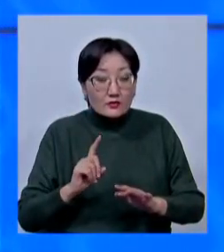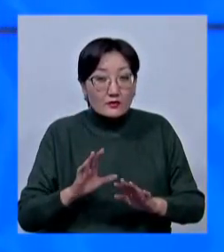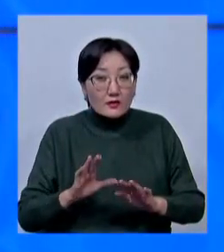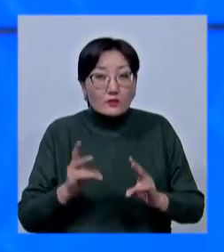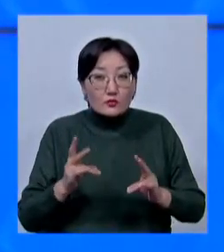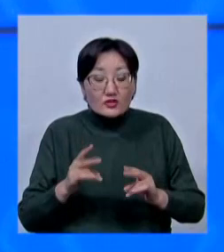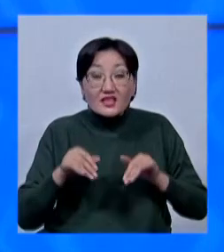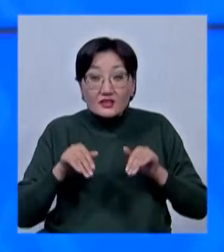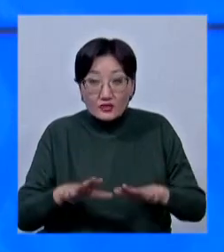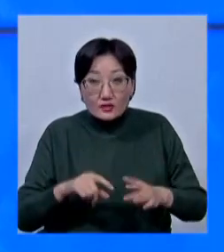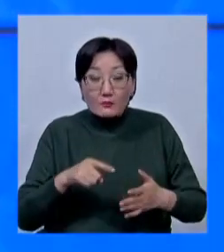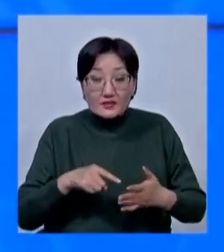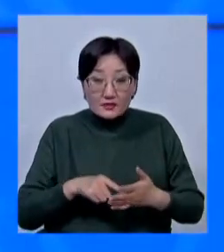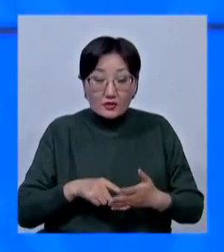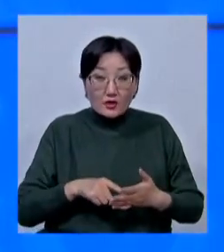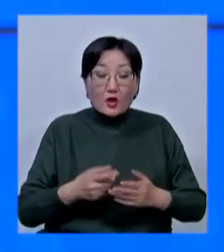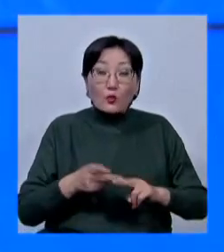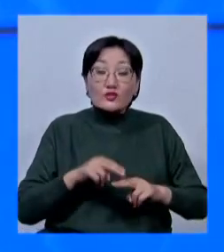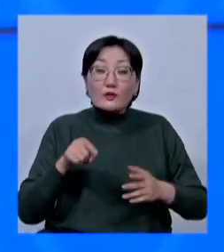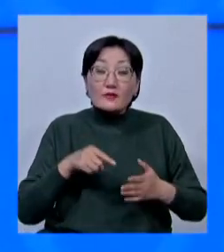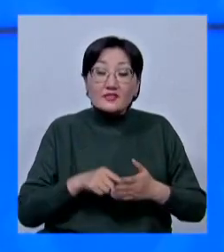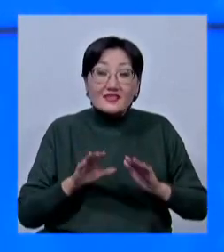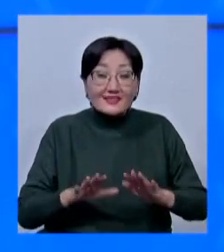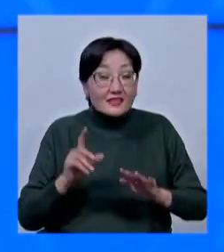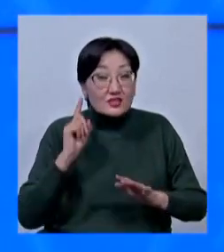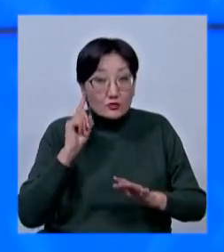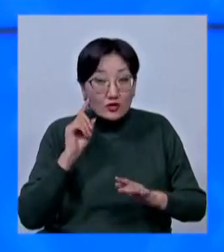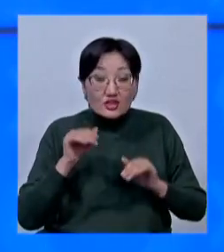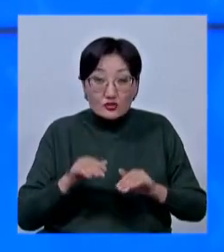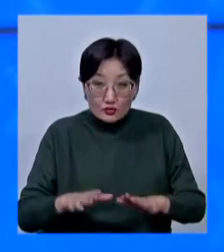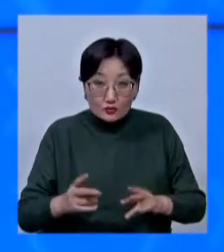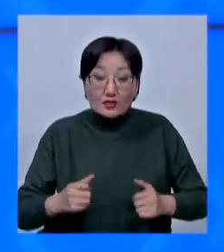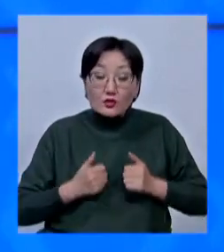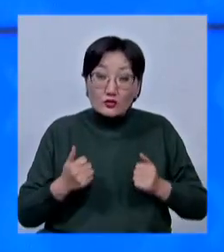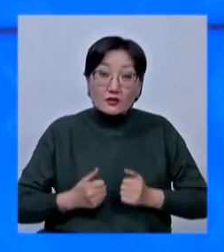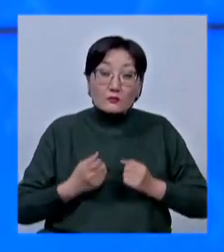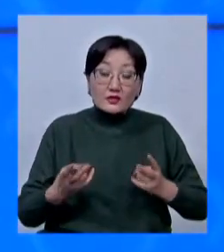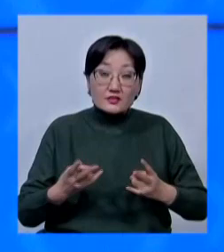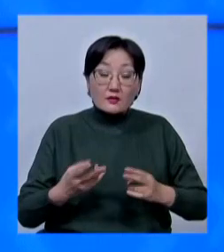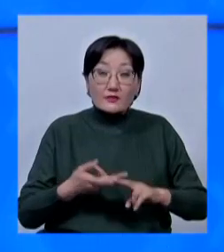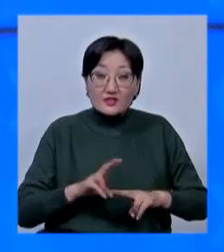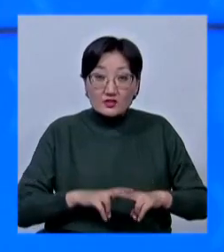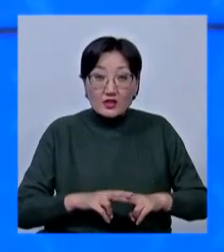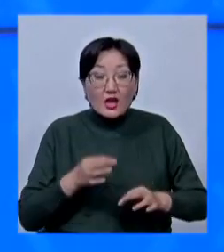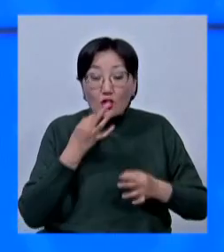реагировать надо. Ол мәселені тек қана естіп қоймай, оны шешу керек. шешу керек.